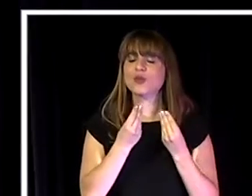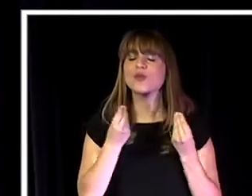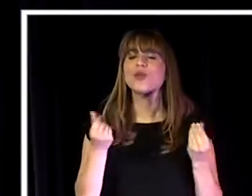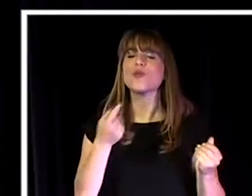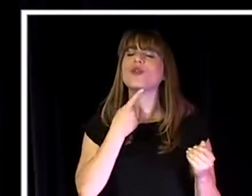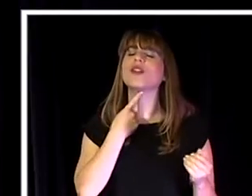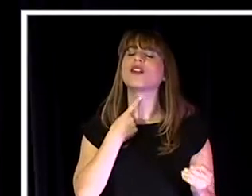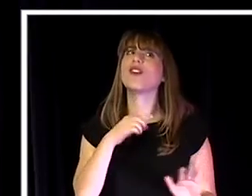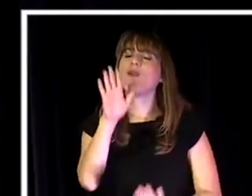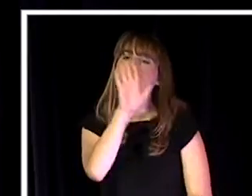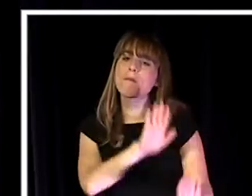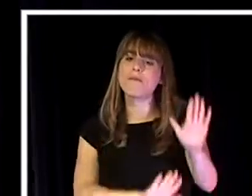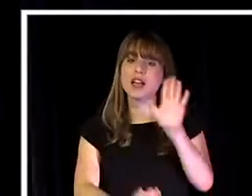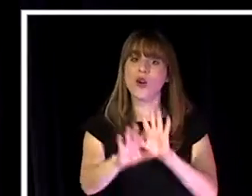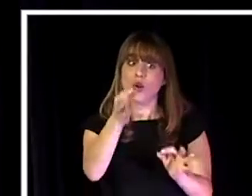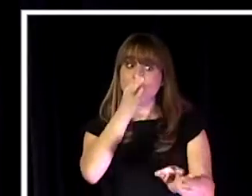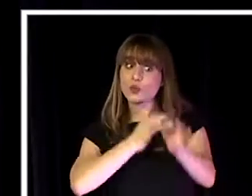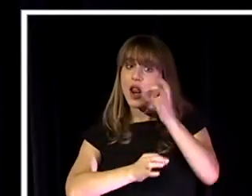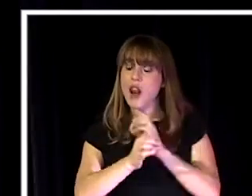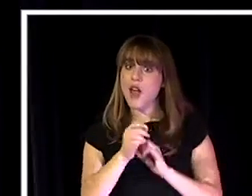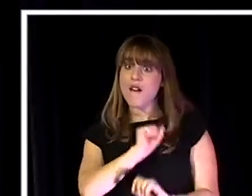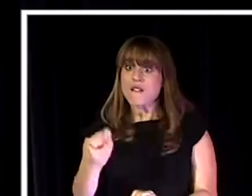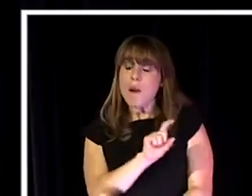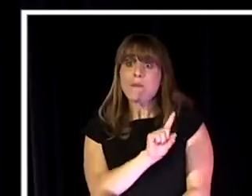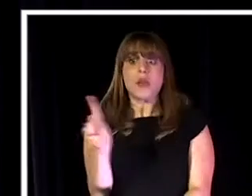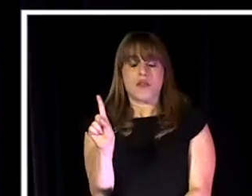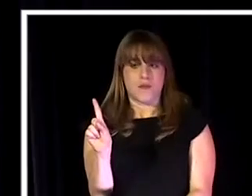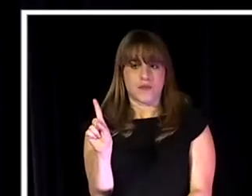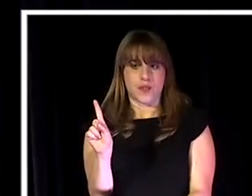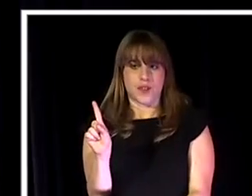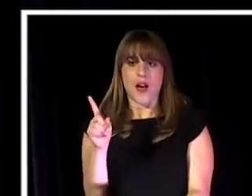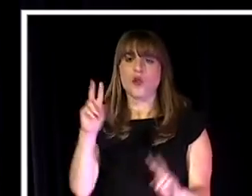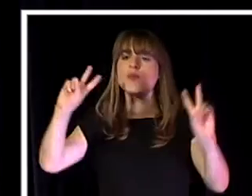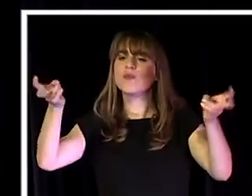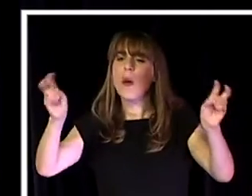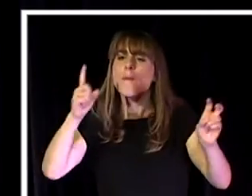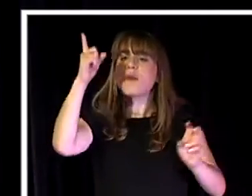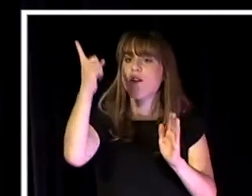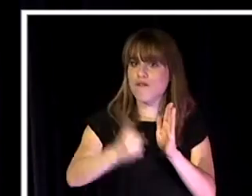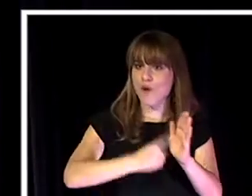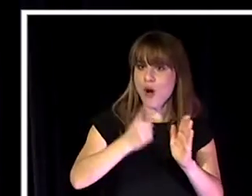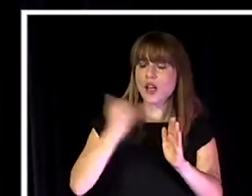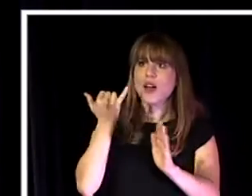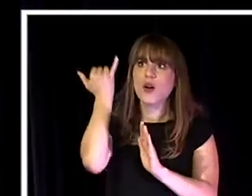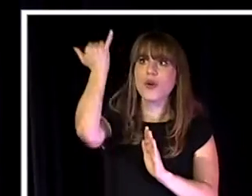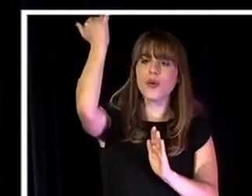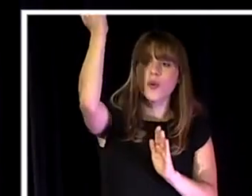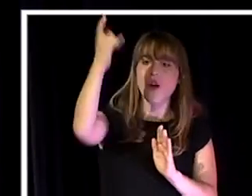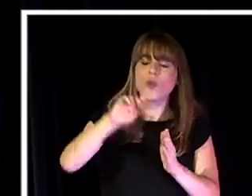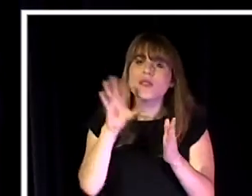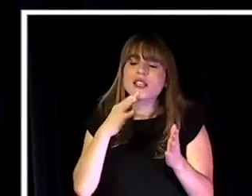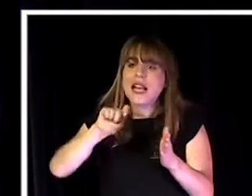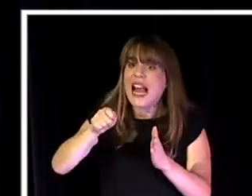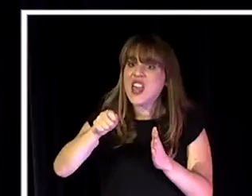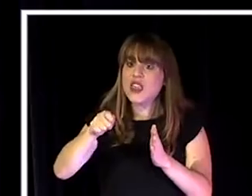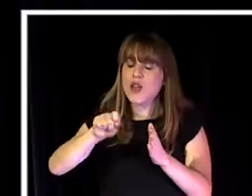ότι μη φοβάσαι. Αυτό το μια φορά και έναν καιρό ξεκλειδώνει έναν ολόκληρο κόσμο και σε προσκαλεί να μπεις μέσα.